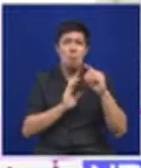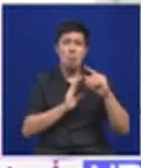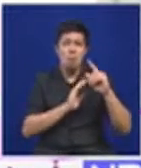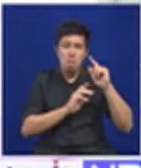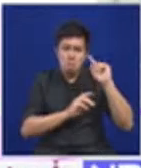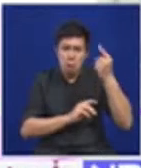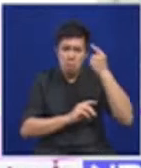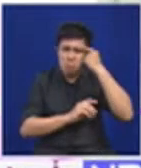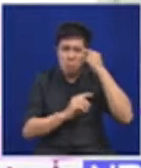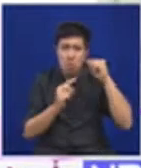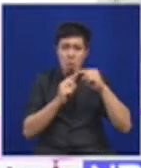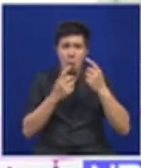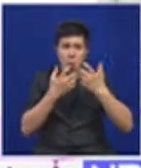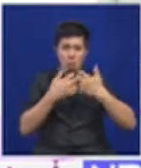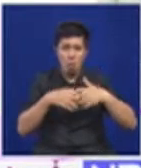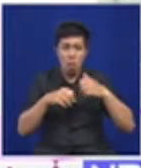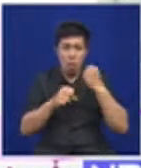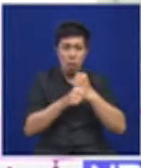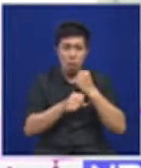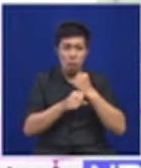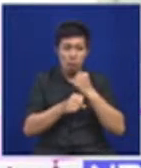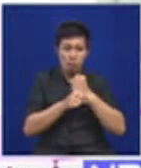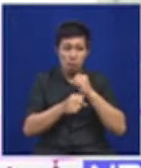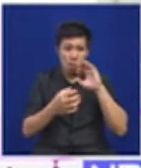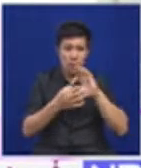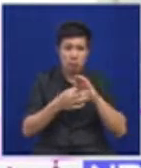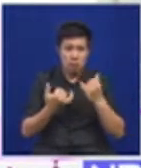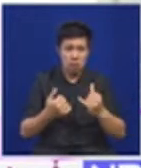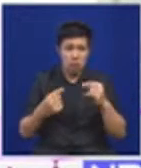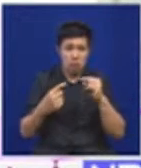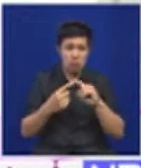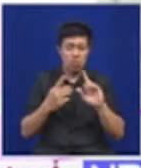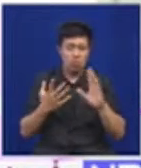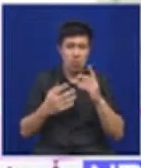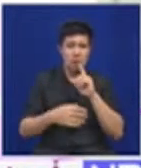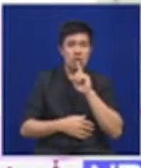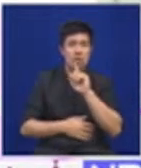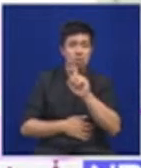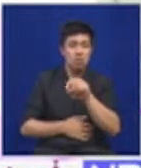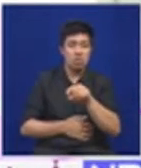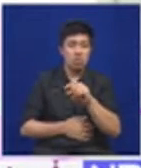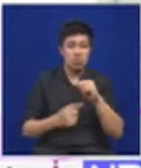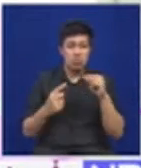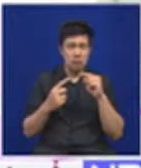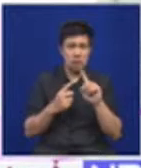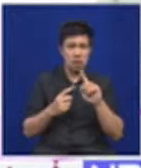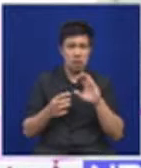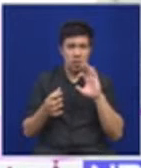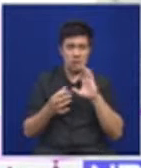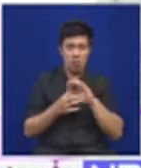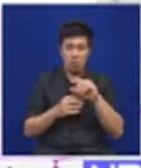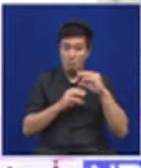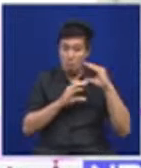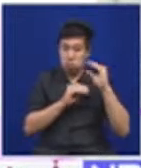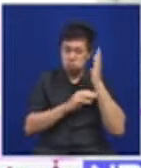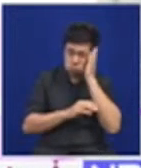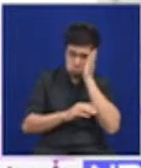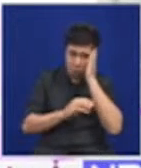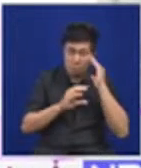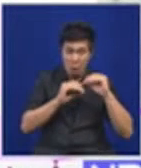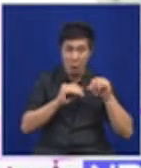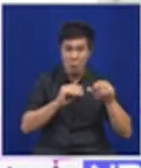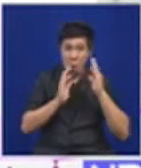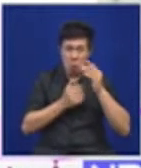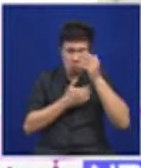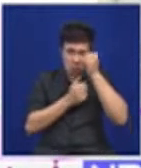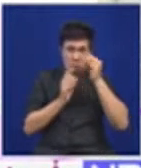ทคโนโลยีทางอุตสาหกรรม ท่านผู้ว่า ในวันที่ครับ ครับปกติเนี่ยอย่างหมอนยางพาราตอนนี้ผมเข้าใจว่าได้รับความนิยมจากนักท่องเที่ยวช